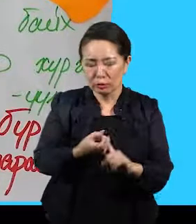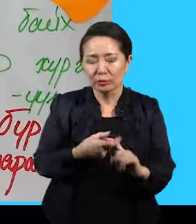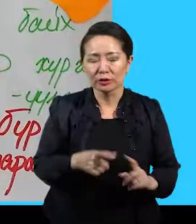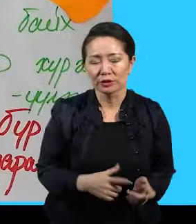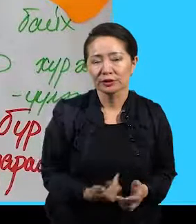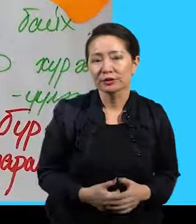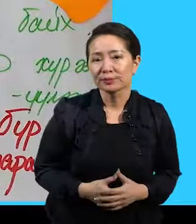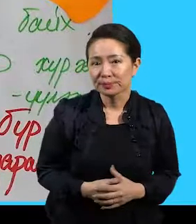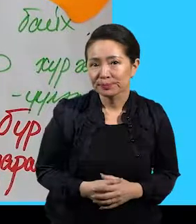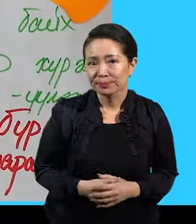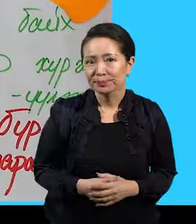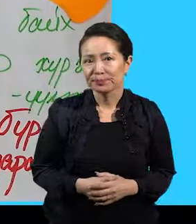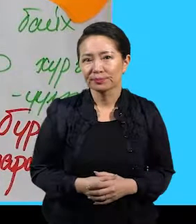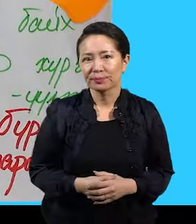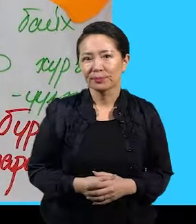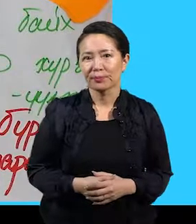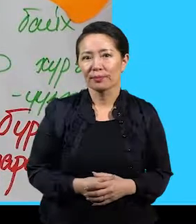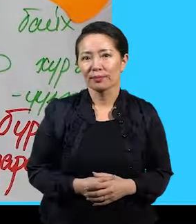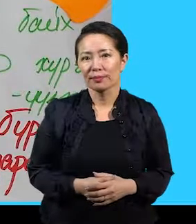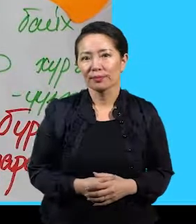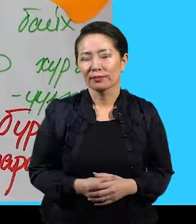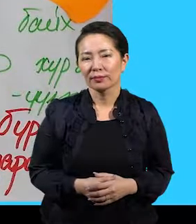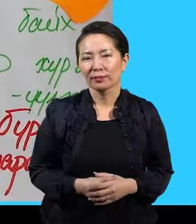гэсэн одоо бодлоготой.